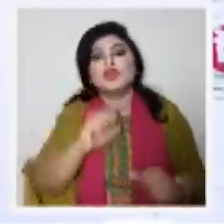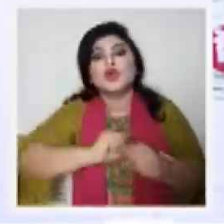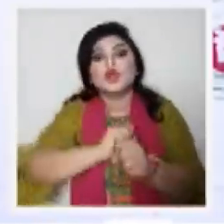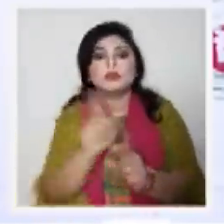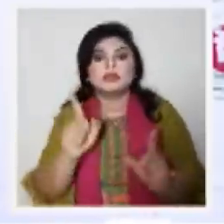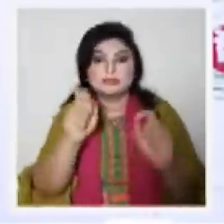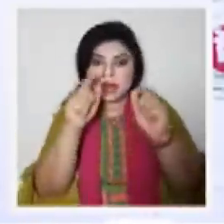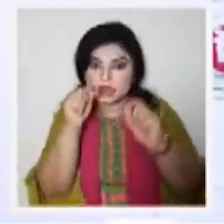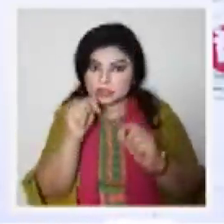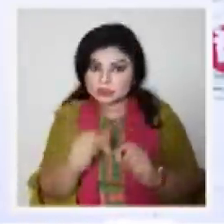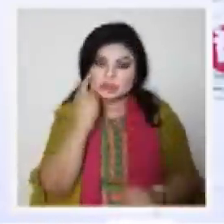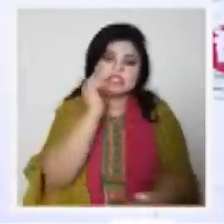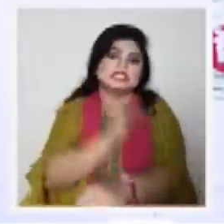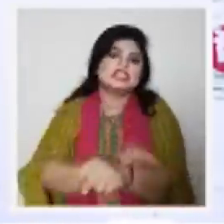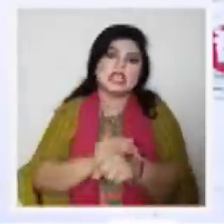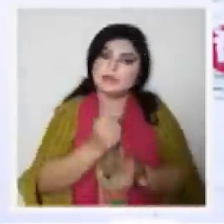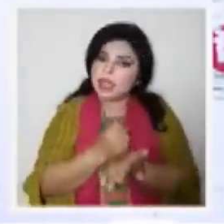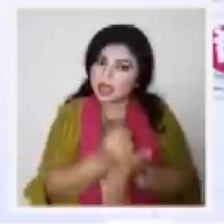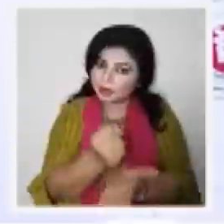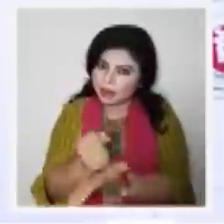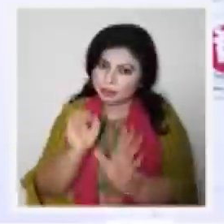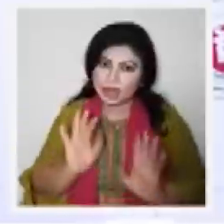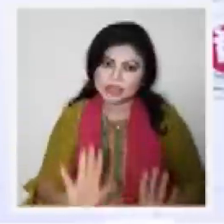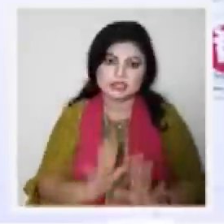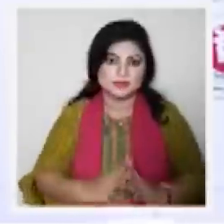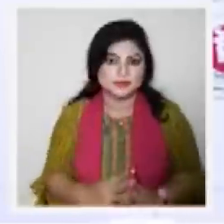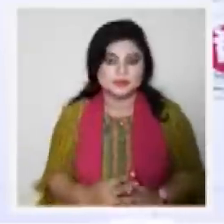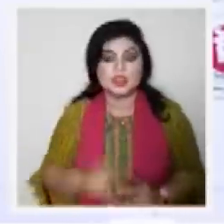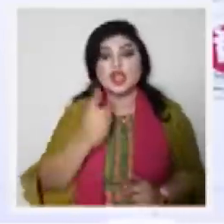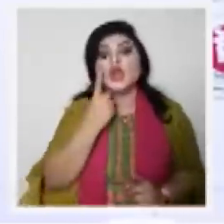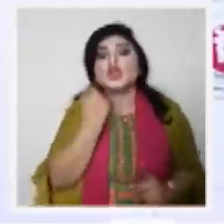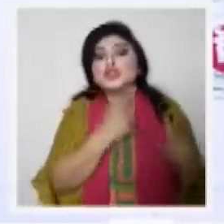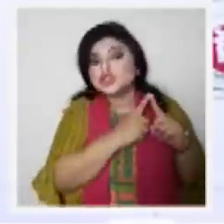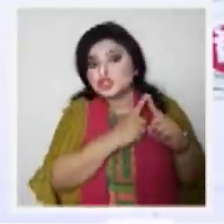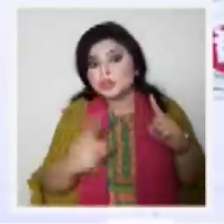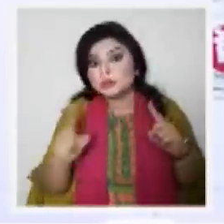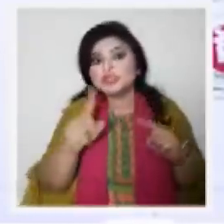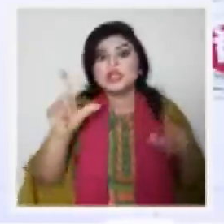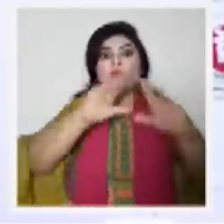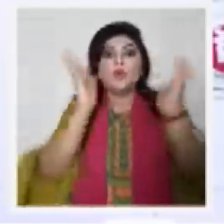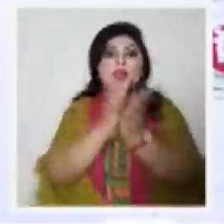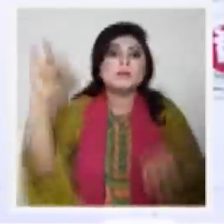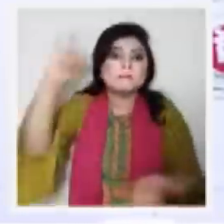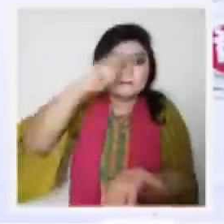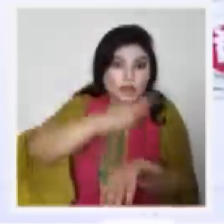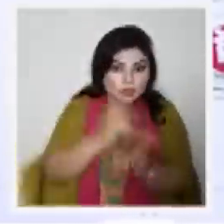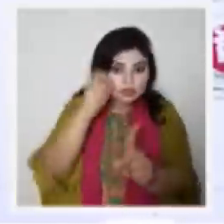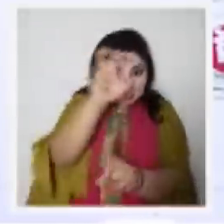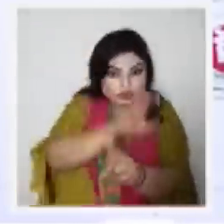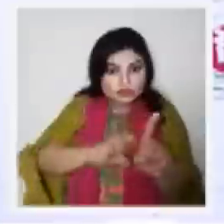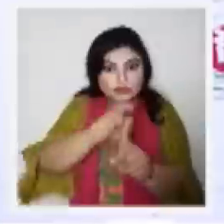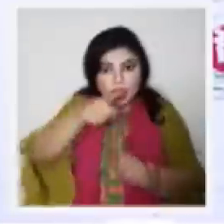এবং 10 জন স্বাস্থ্য কর্মকর্তা 2 শিফটে মোট 90 জন টেলিমেডিসিনে কোভিড-19 স্বাস্থ্য সংক্রান্ত সেবা দিয়ে যাচ্ছেন।